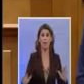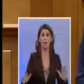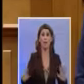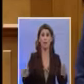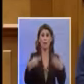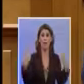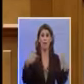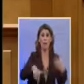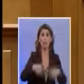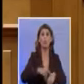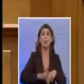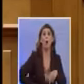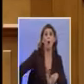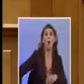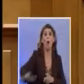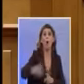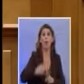παρακολουθεί.